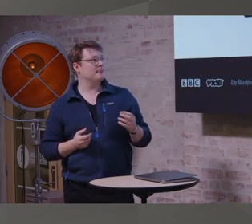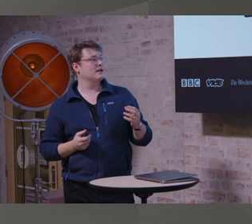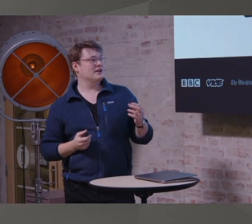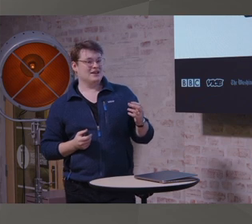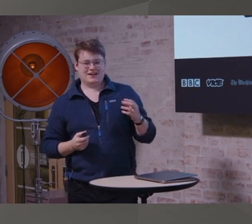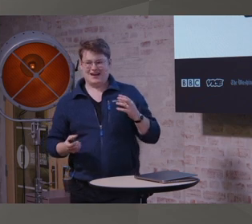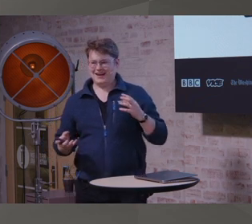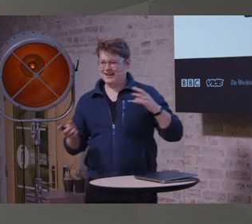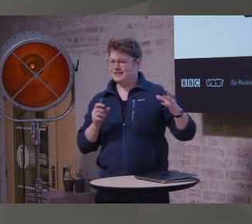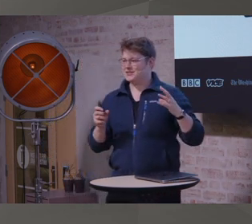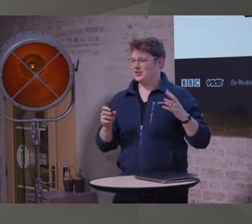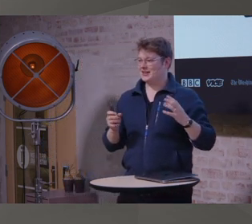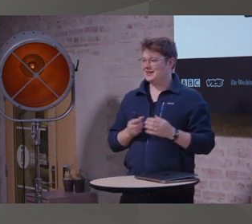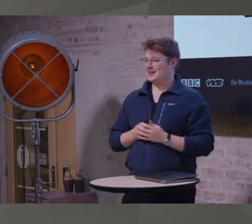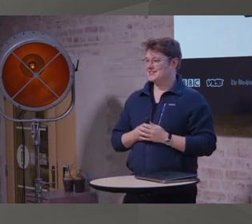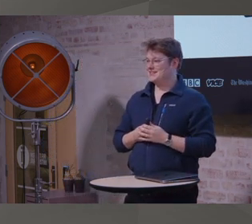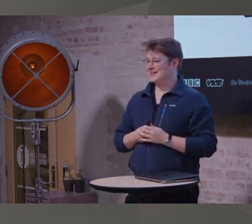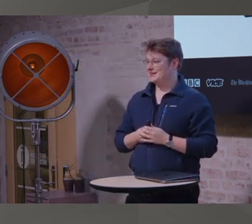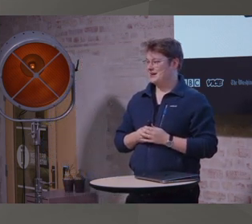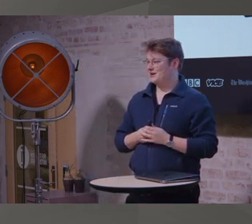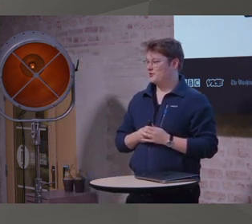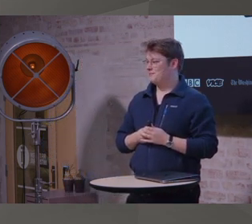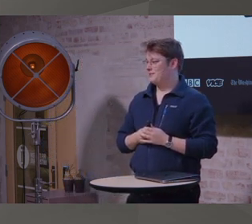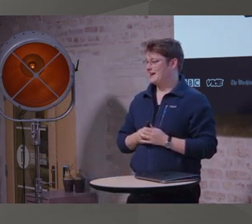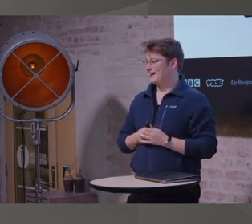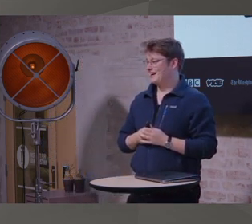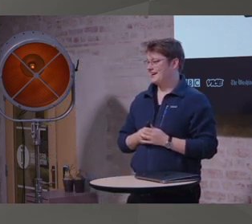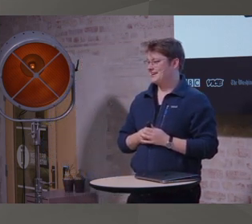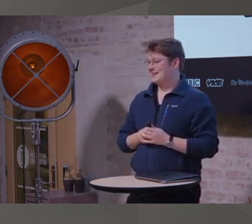da. Litt sånn, hva skal jeg si, den mer